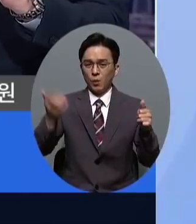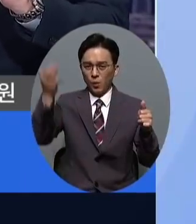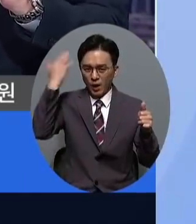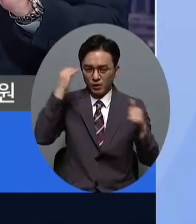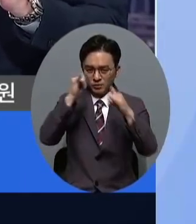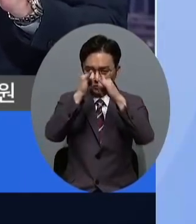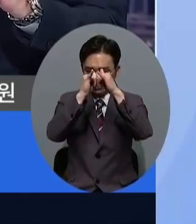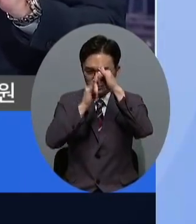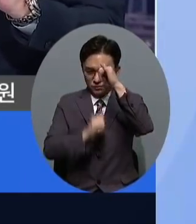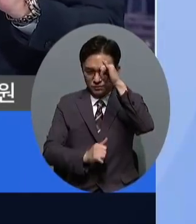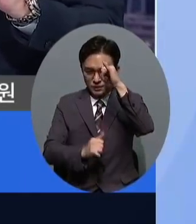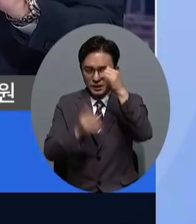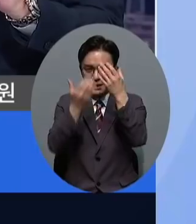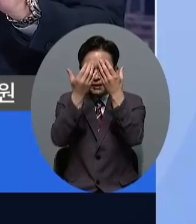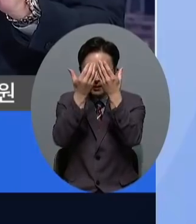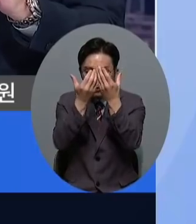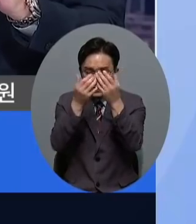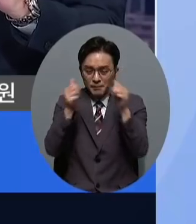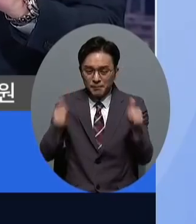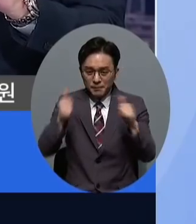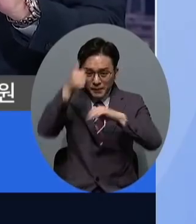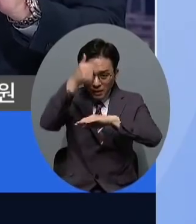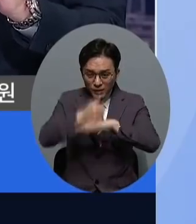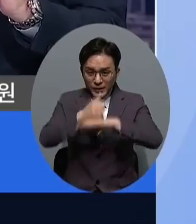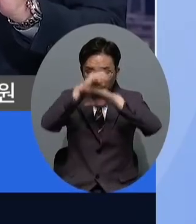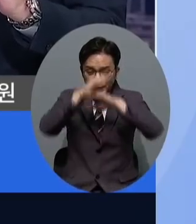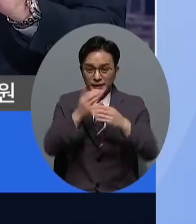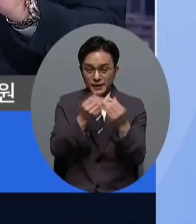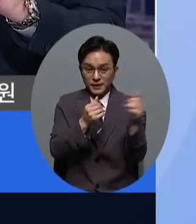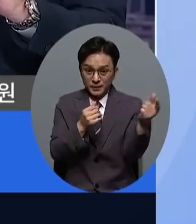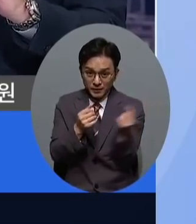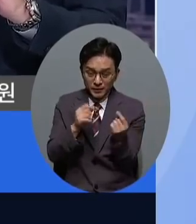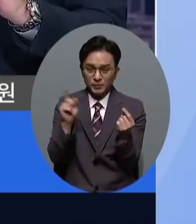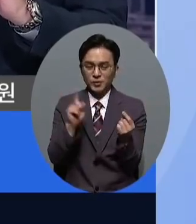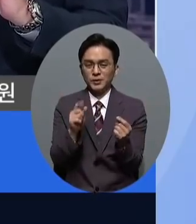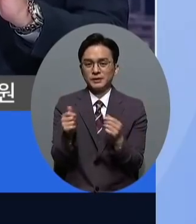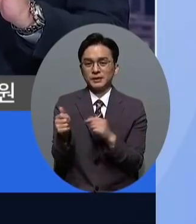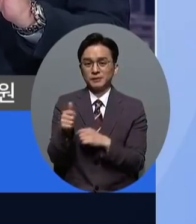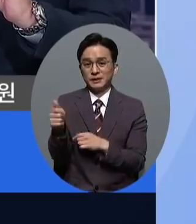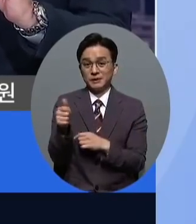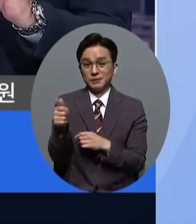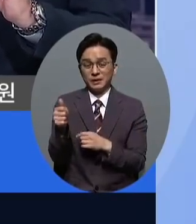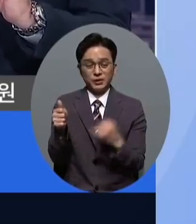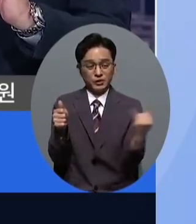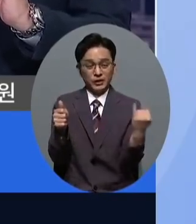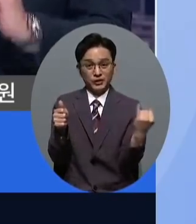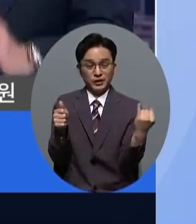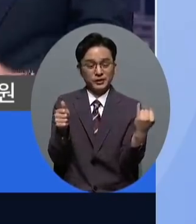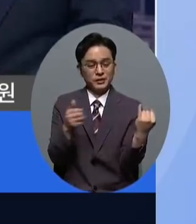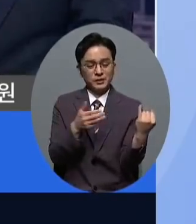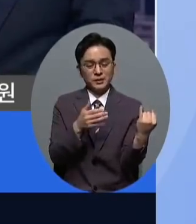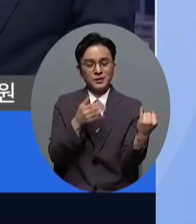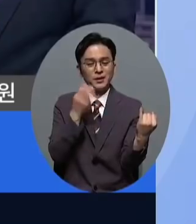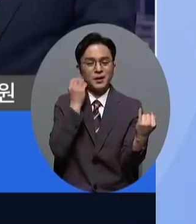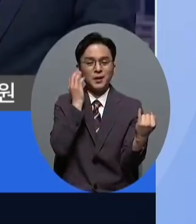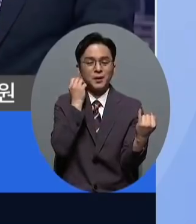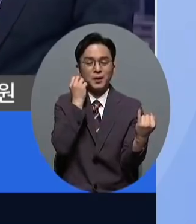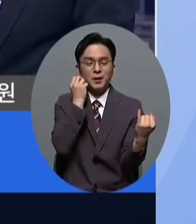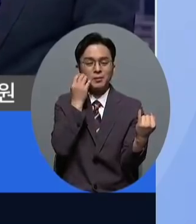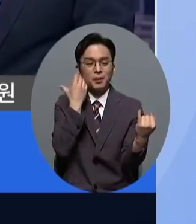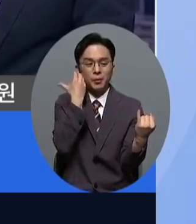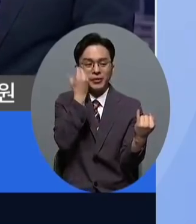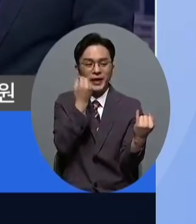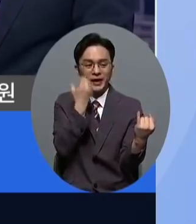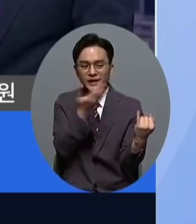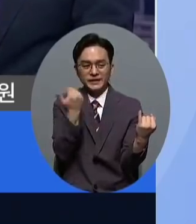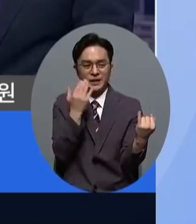여성이 이제 그 남성과 만나서 남성이 모텔로 가자 그랬을 때 가지 않는다고 뿌리치는 그 과정에 남성이 여성의 손목을